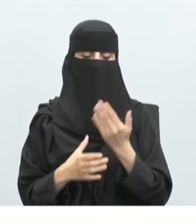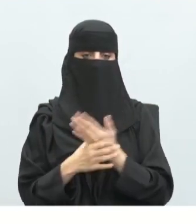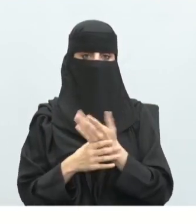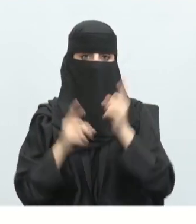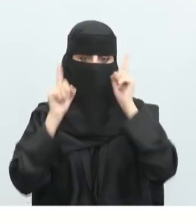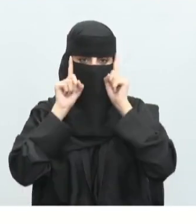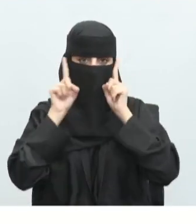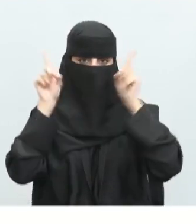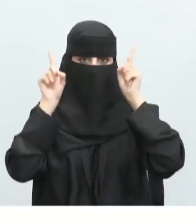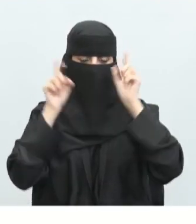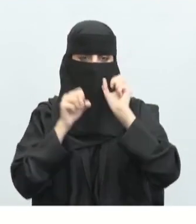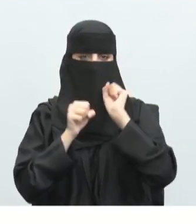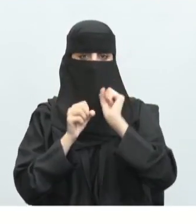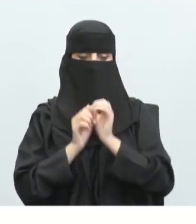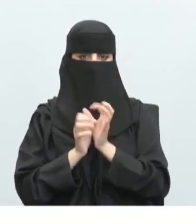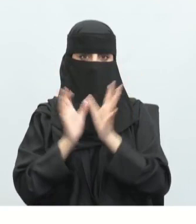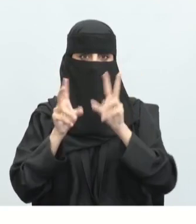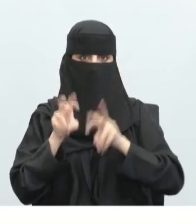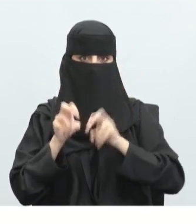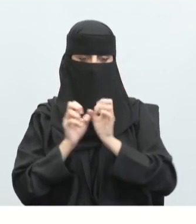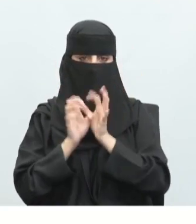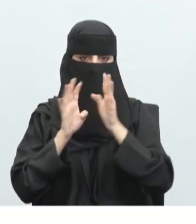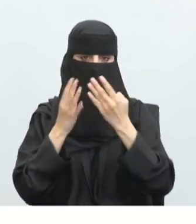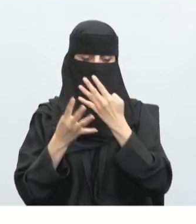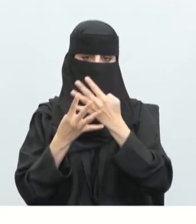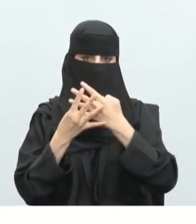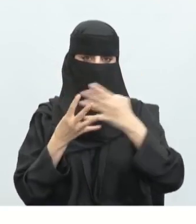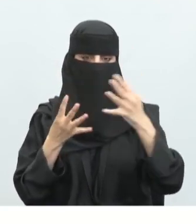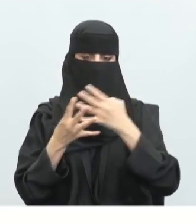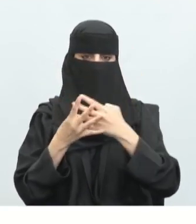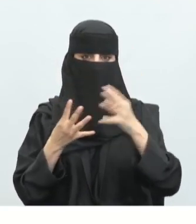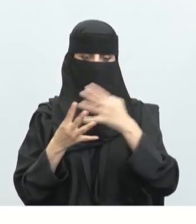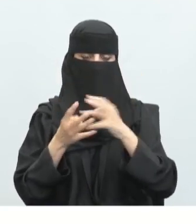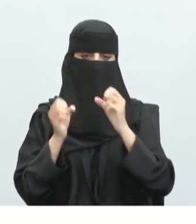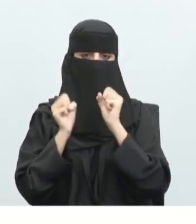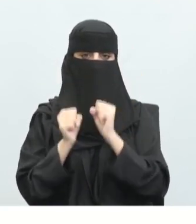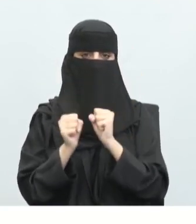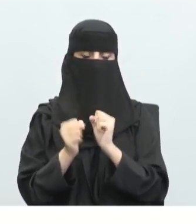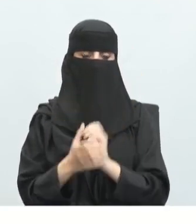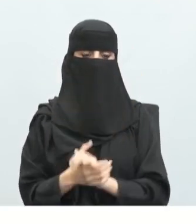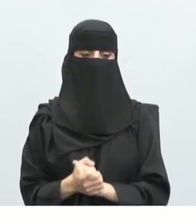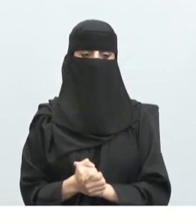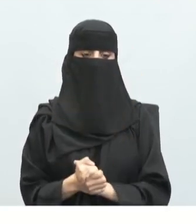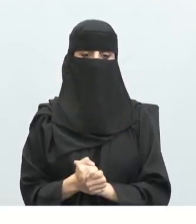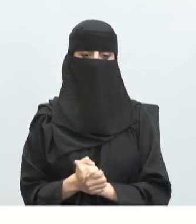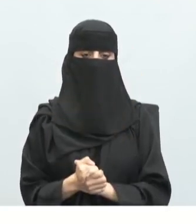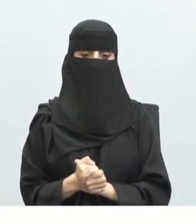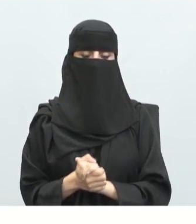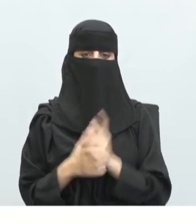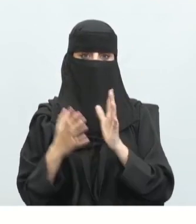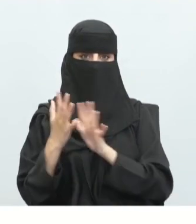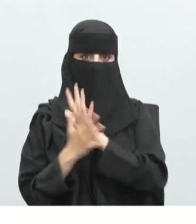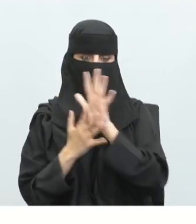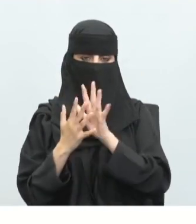قرنيه كانا العائق الكبير اثناء هربه ولو انهما